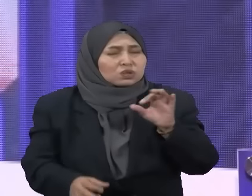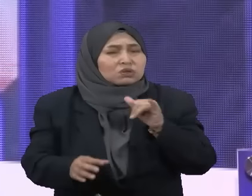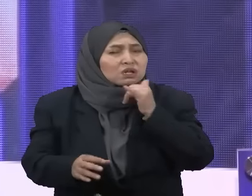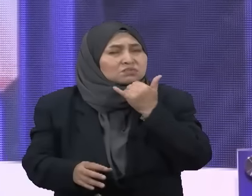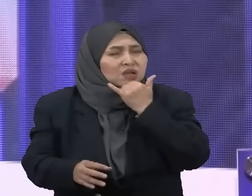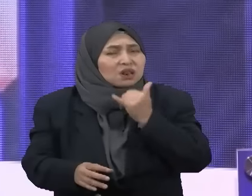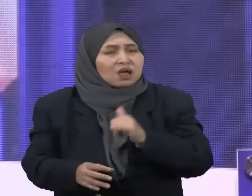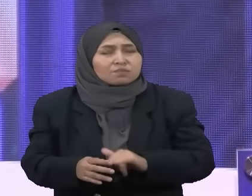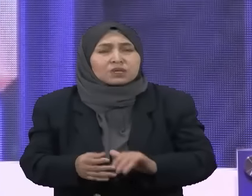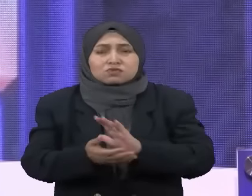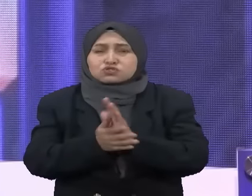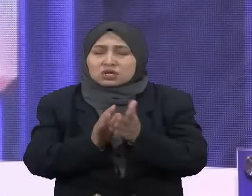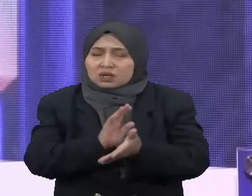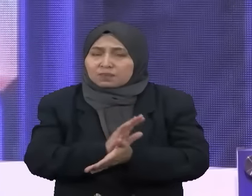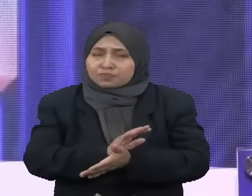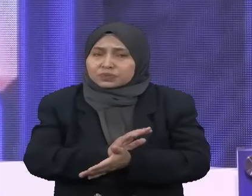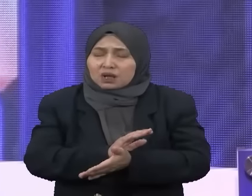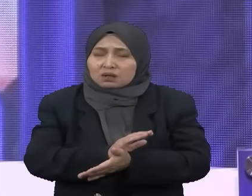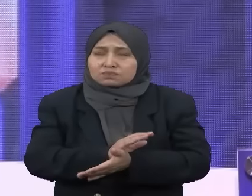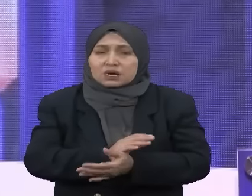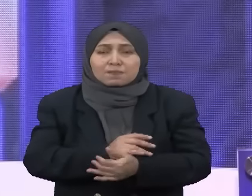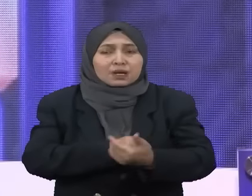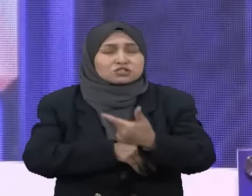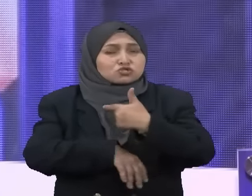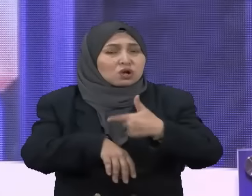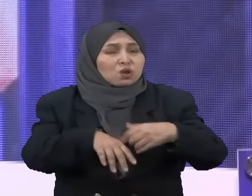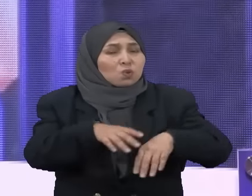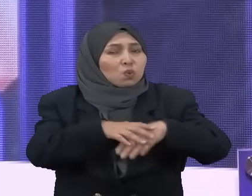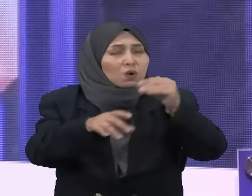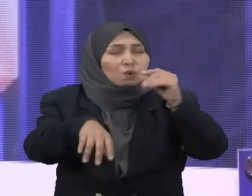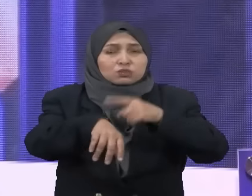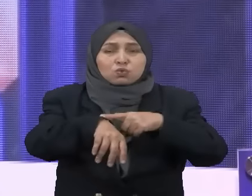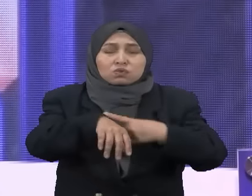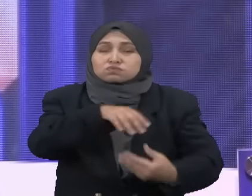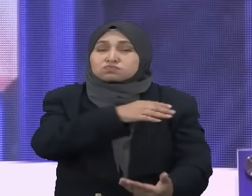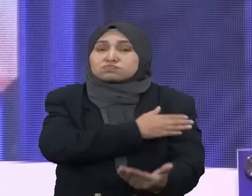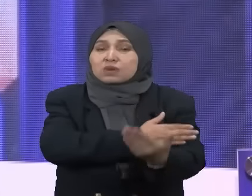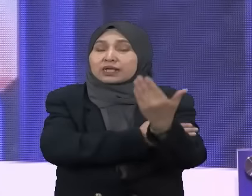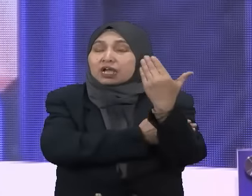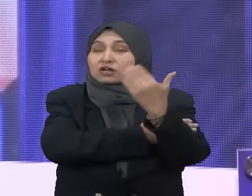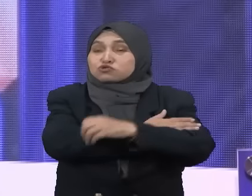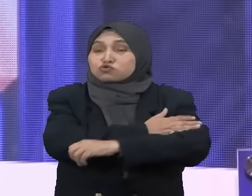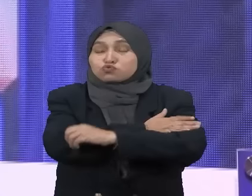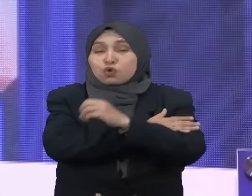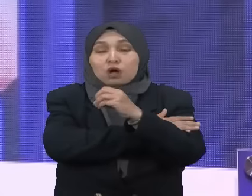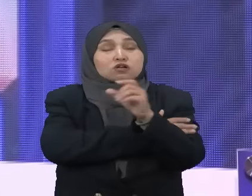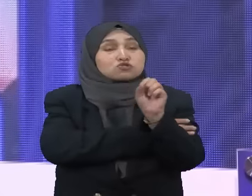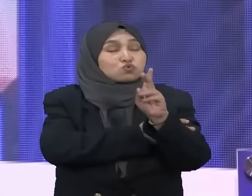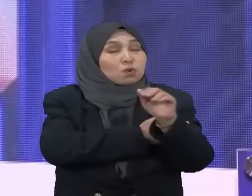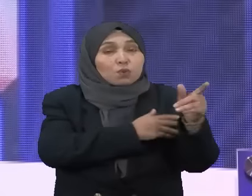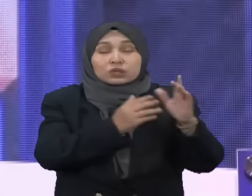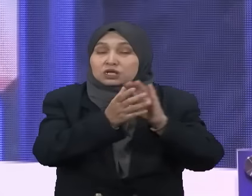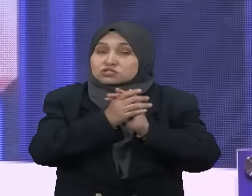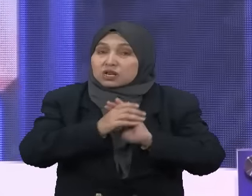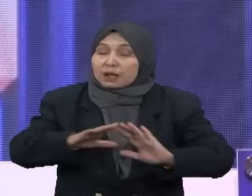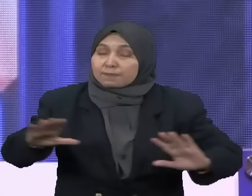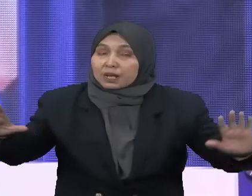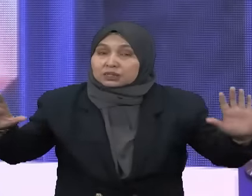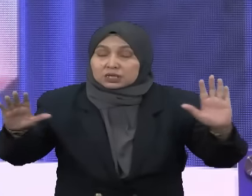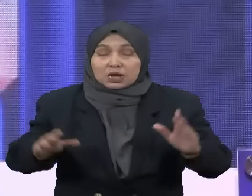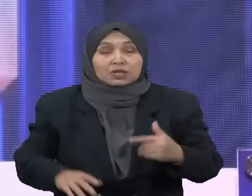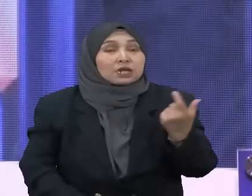alaihi subuhu biqarib. Kan? Ketika keluar, mereka keluar ketika waktu subuh. Maka selepas mana diselamatkan Nabi Lut alaihi